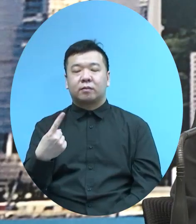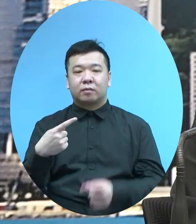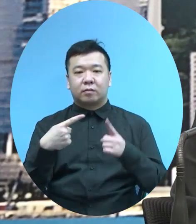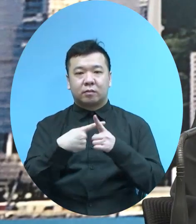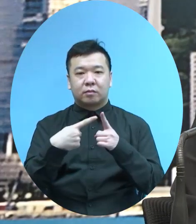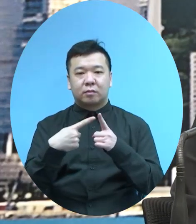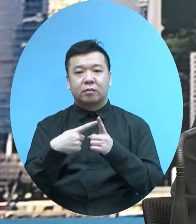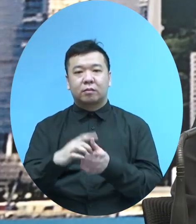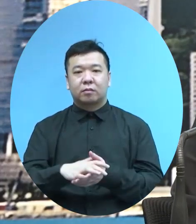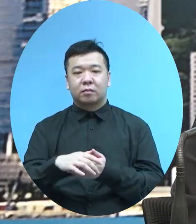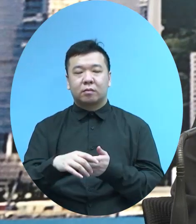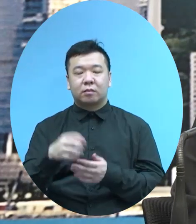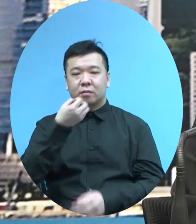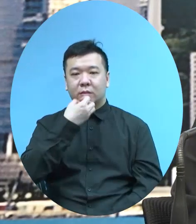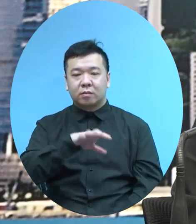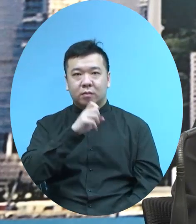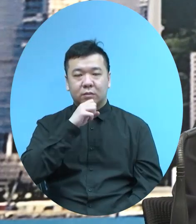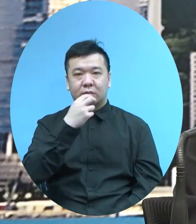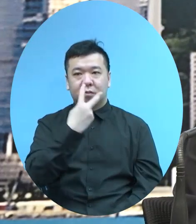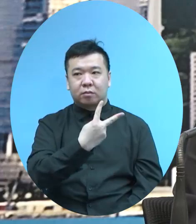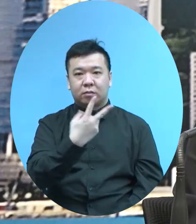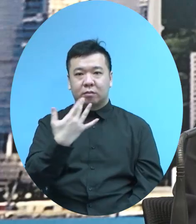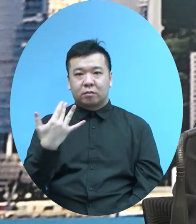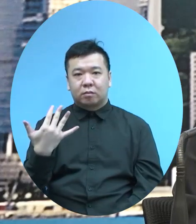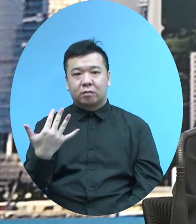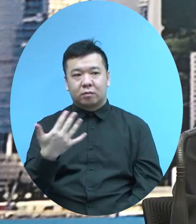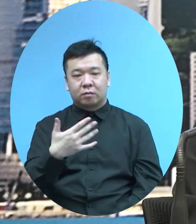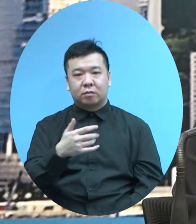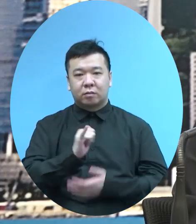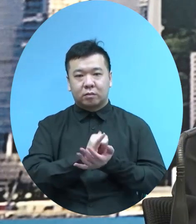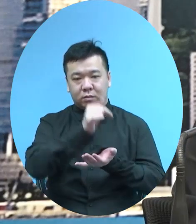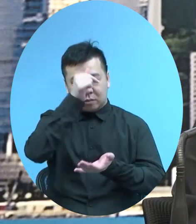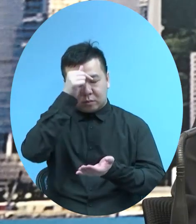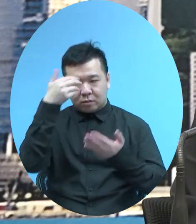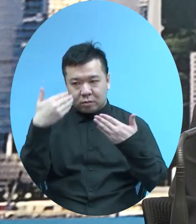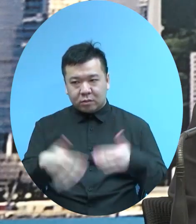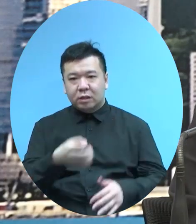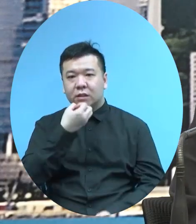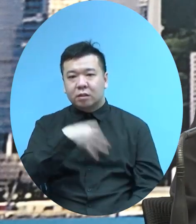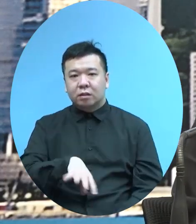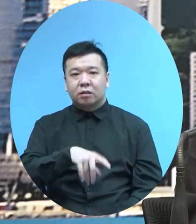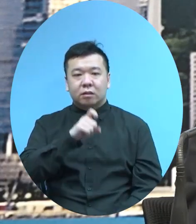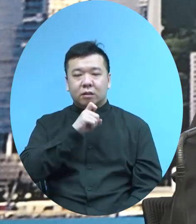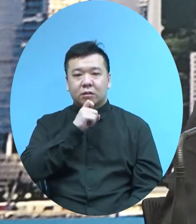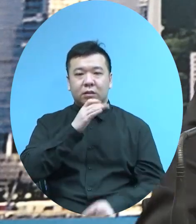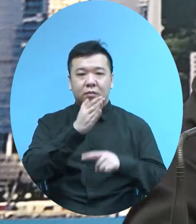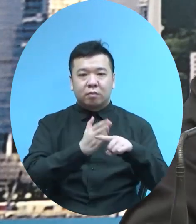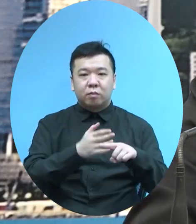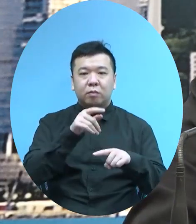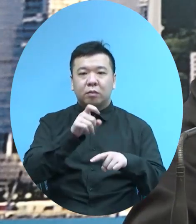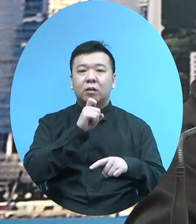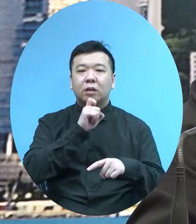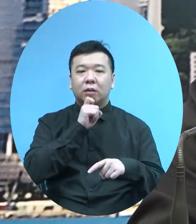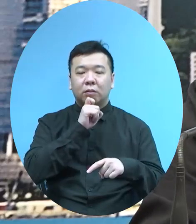就曾經有20多位人士就送過去醫院嘅，咁有啲都係已經係